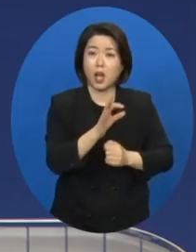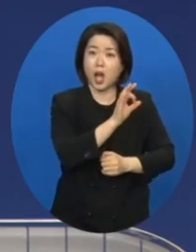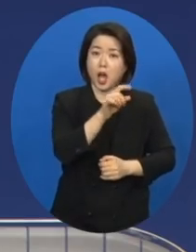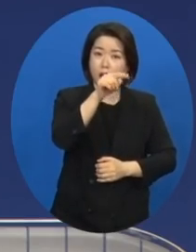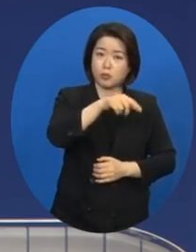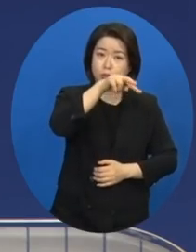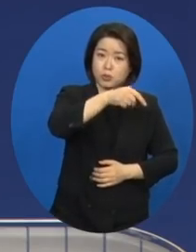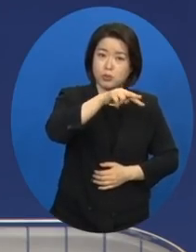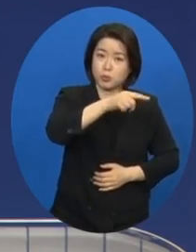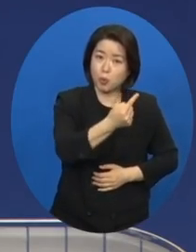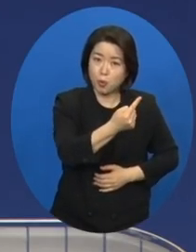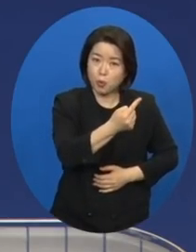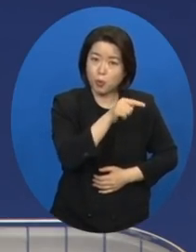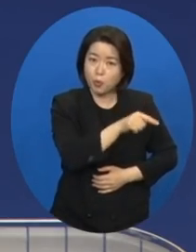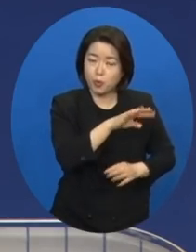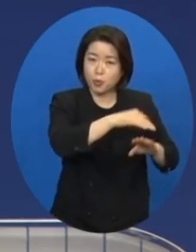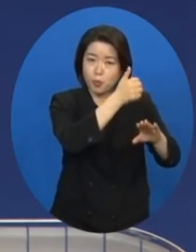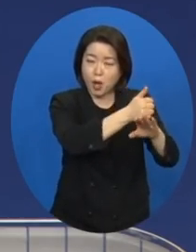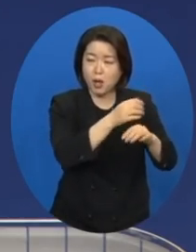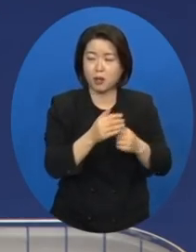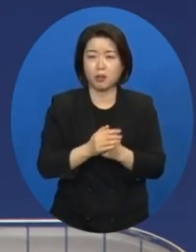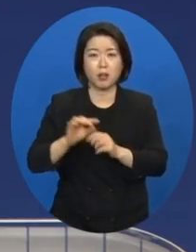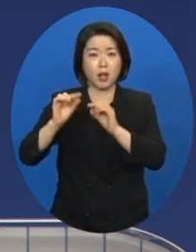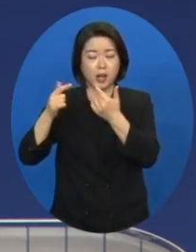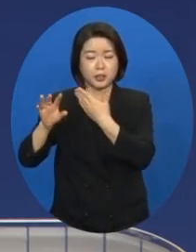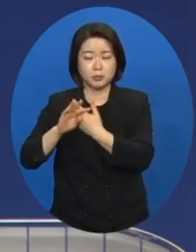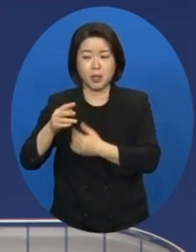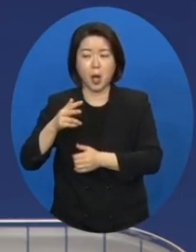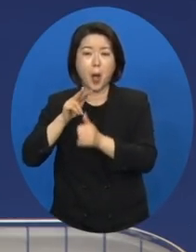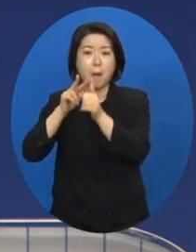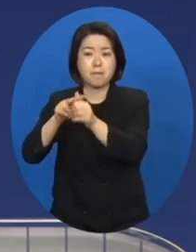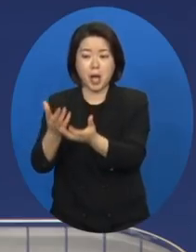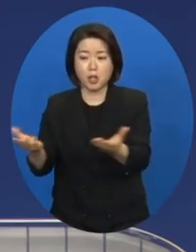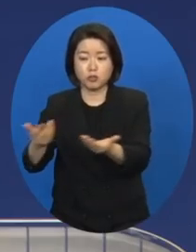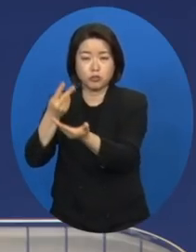아구스토입니까? 아니면 구유에 누이신 아기 예수님이십니까?